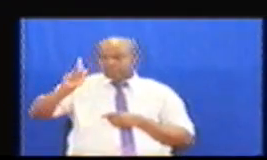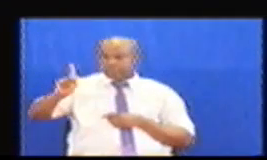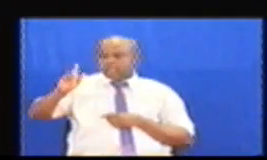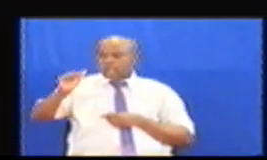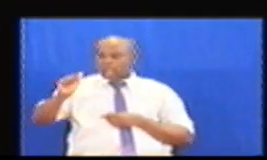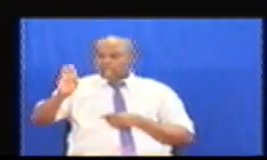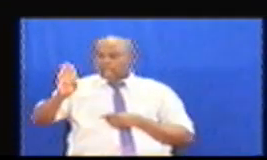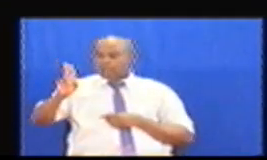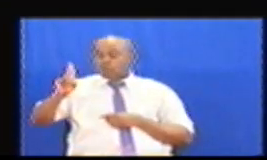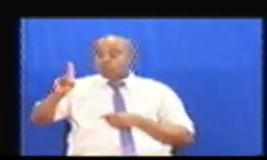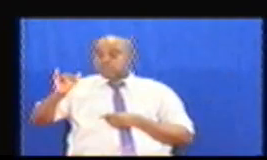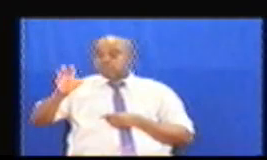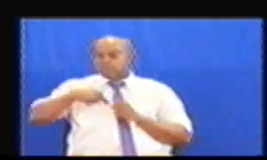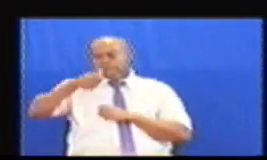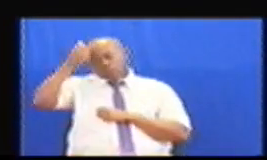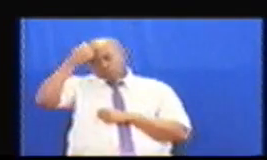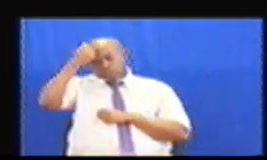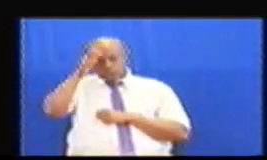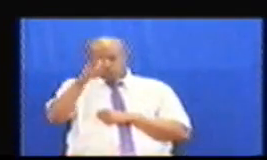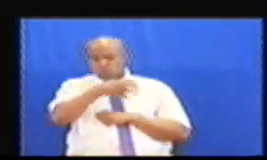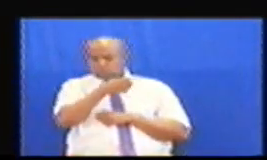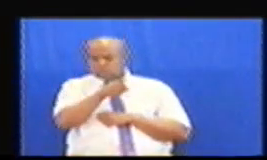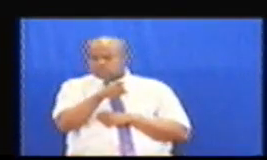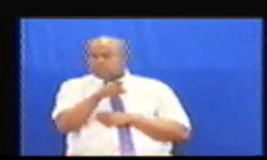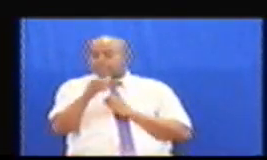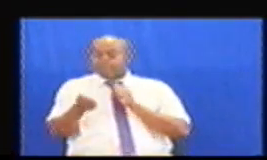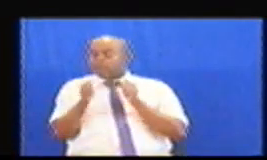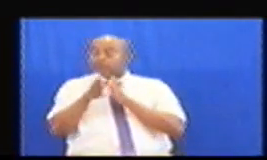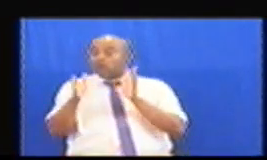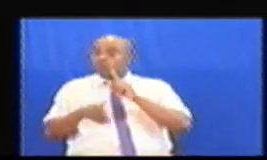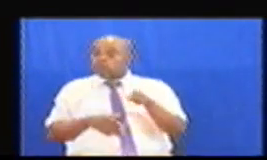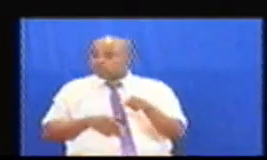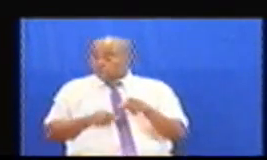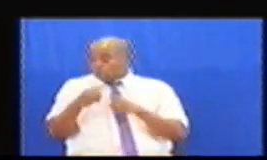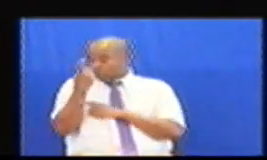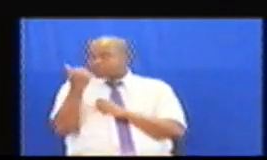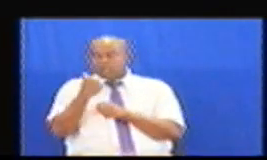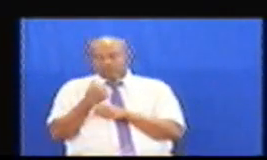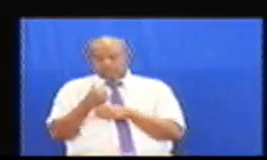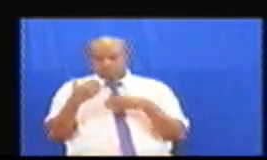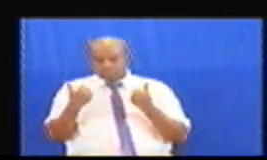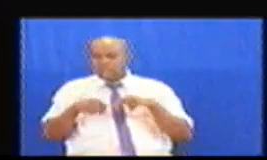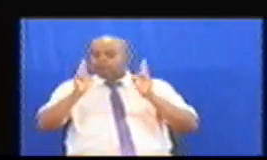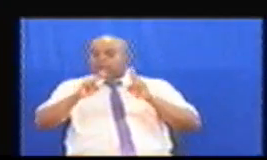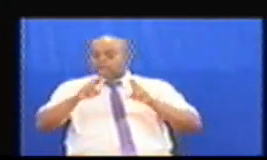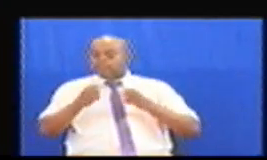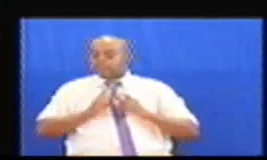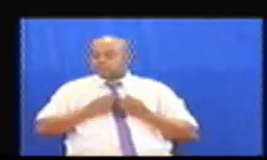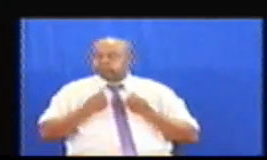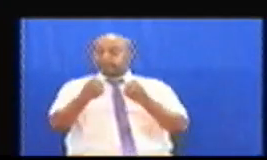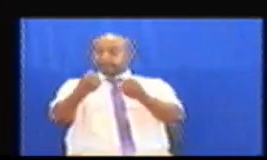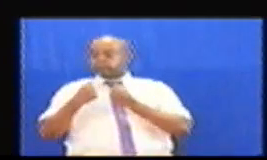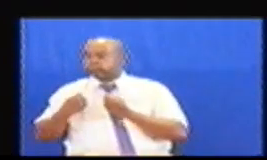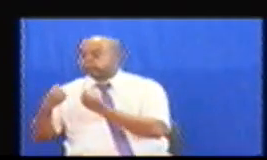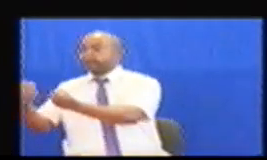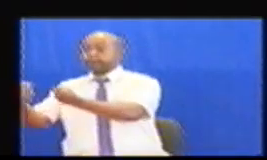Nakumbuka mambo makubwa amefanya. Moja ni kuleta mobile court, ambao nia yake ilikuwa ni